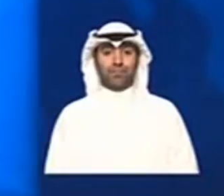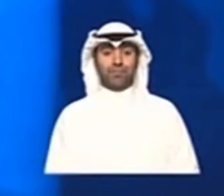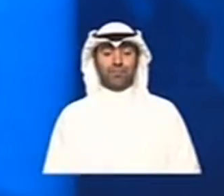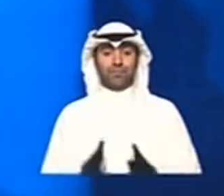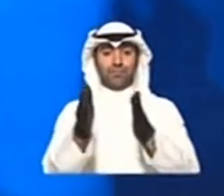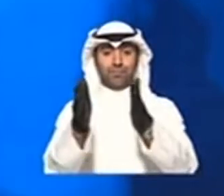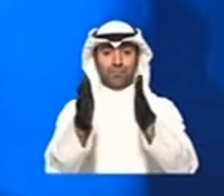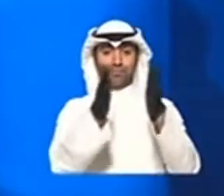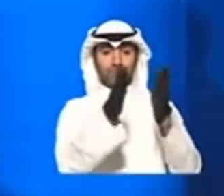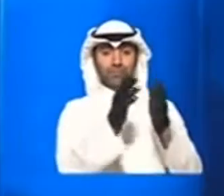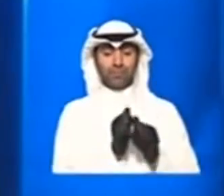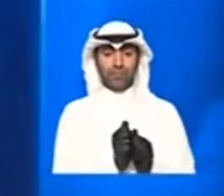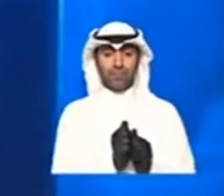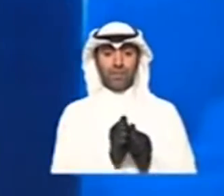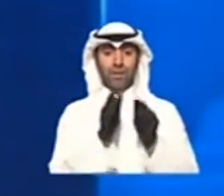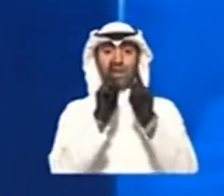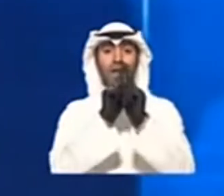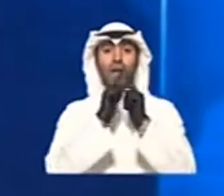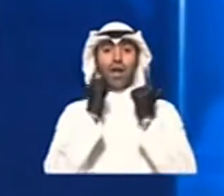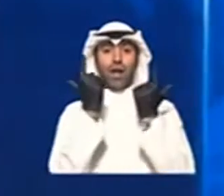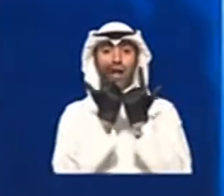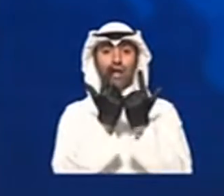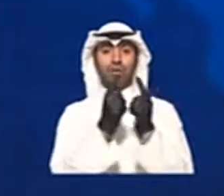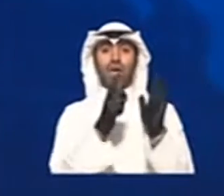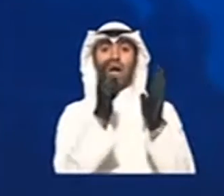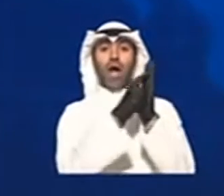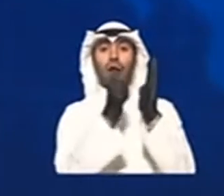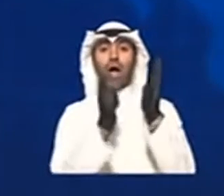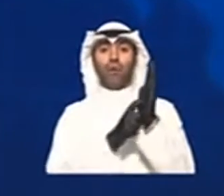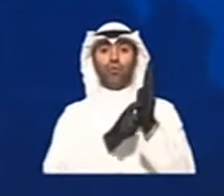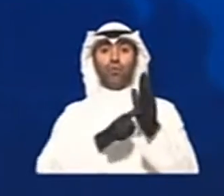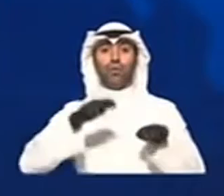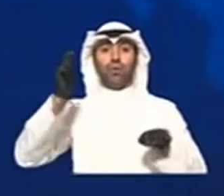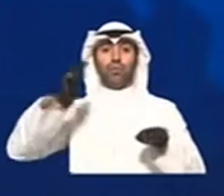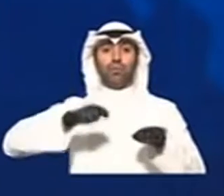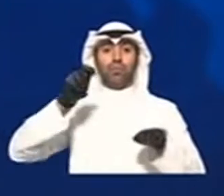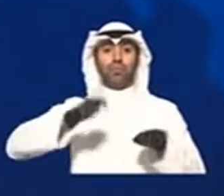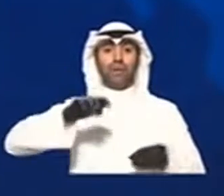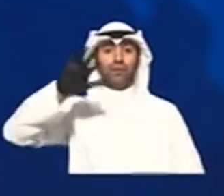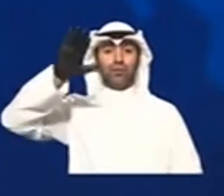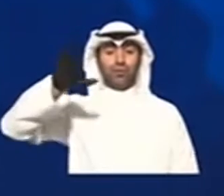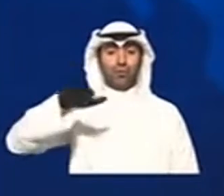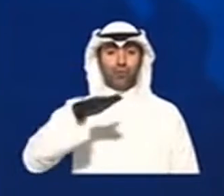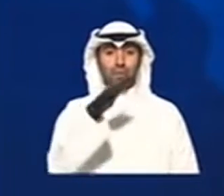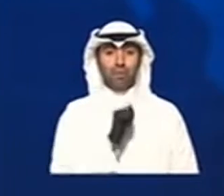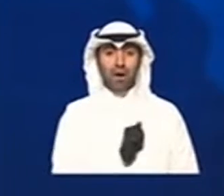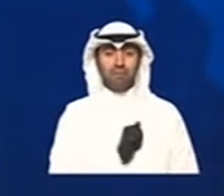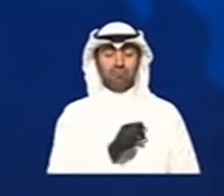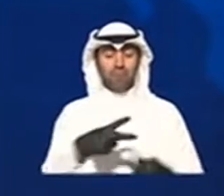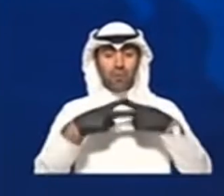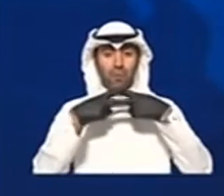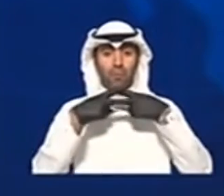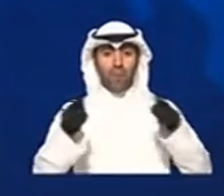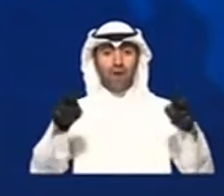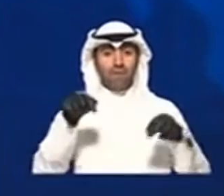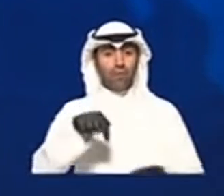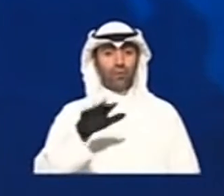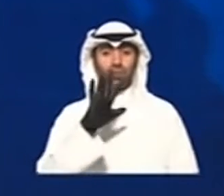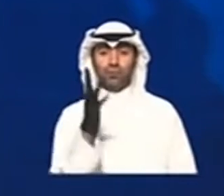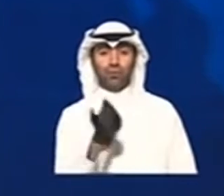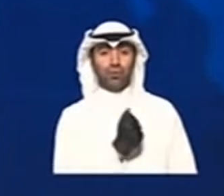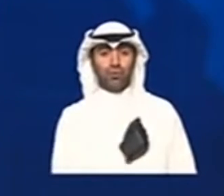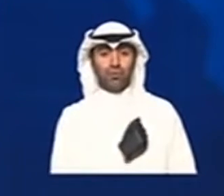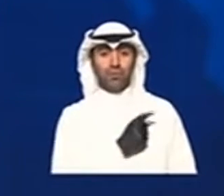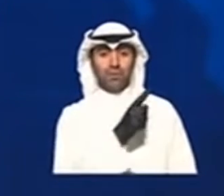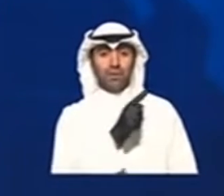وافقت لجنة الشؤون التشريعية والقانونية في اجتماعها اليوم بالإجماع على اقتراحات بقوانين بتعديل بعض أحكام